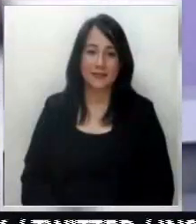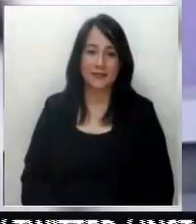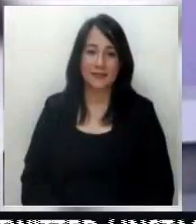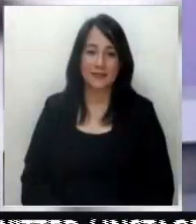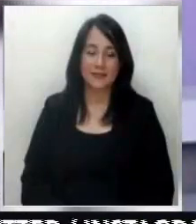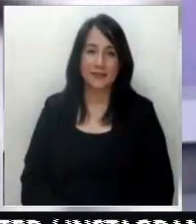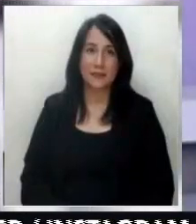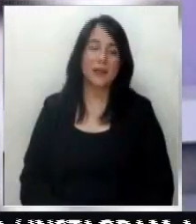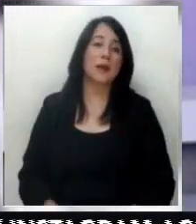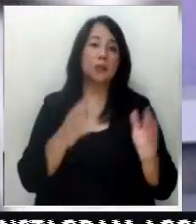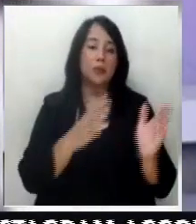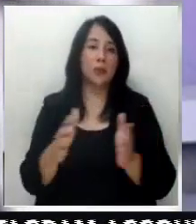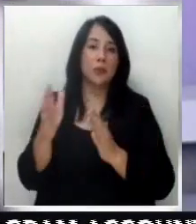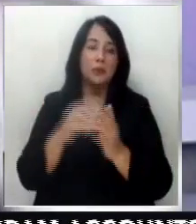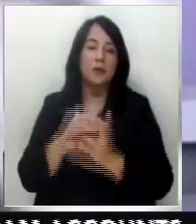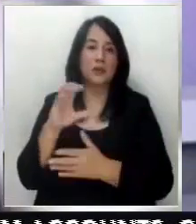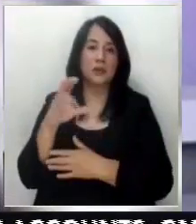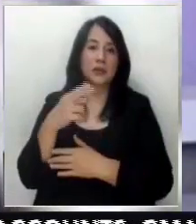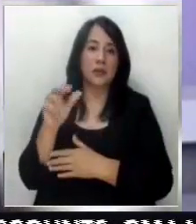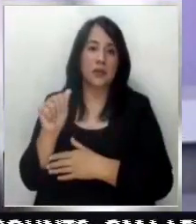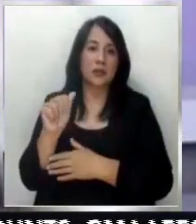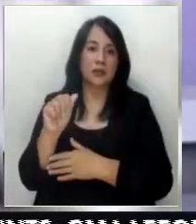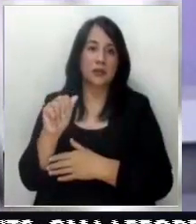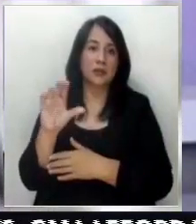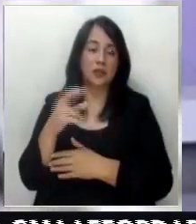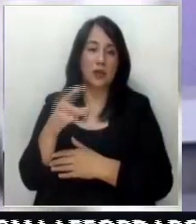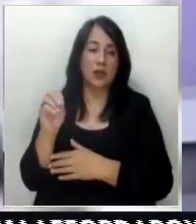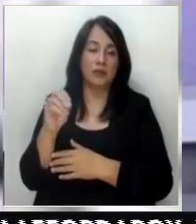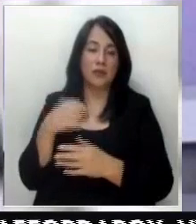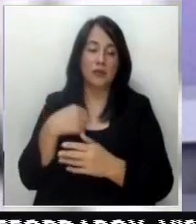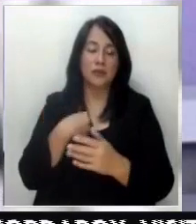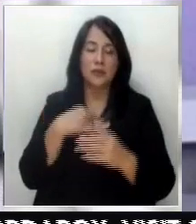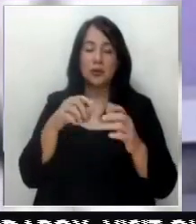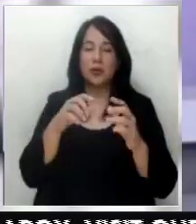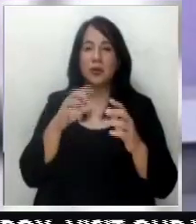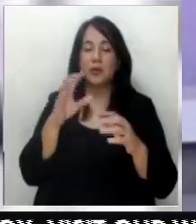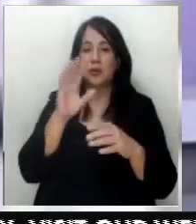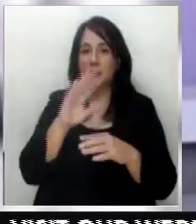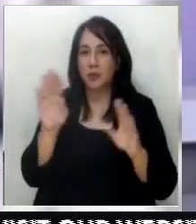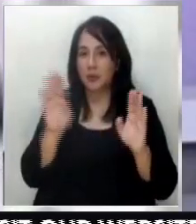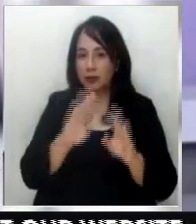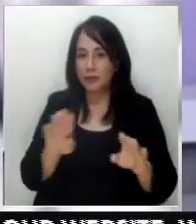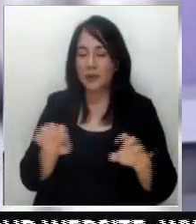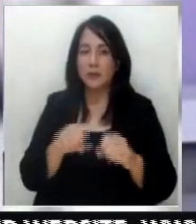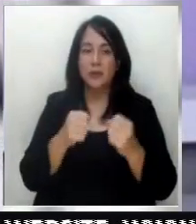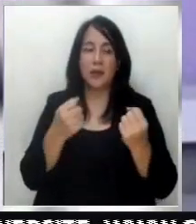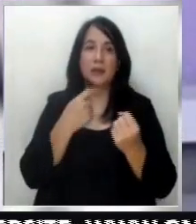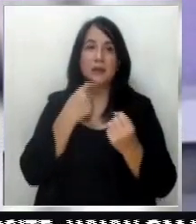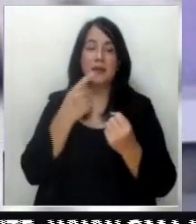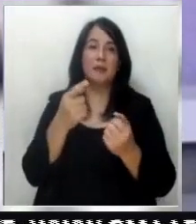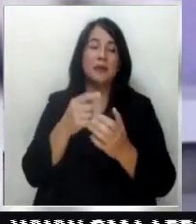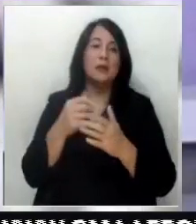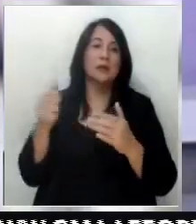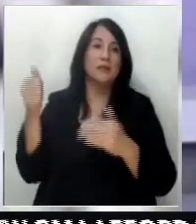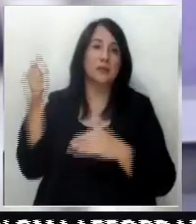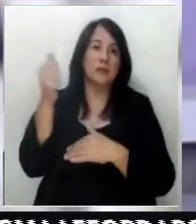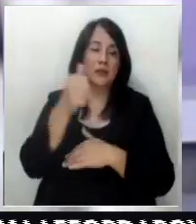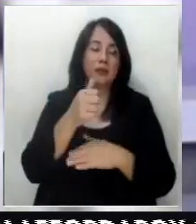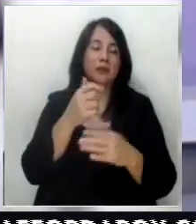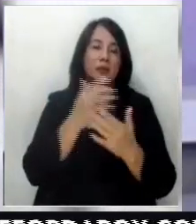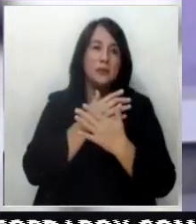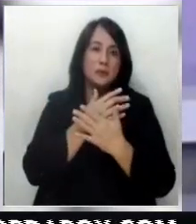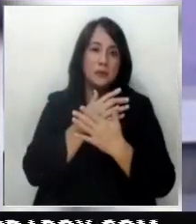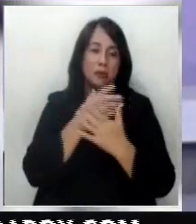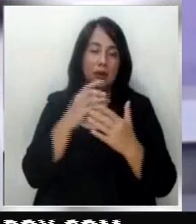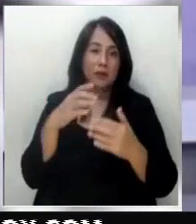Maghahanda sa tsa-tsa habang naka-Christmas break. Yan po ang inanunsyo ng liderato ng Kamara para maikasa ang charter change